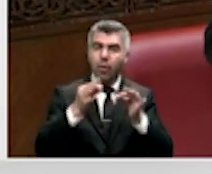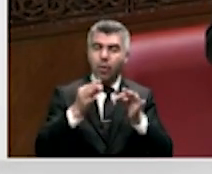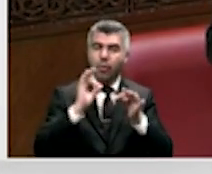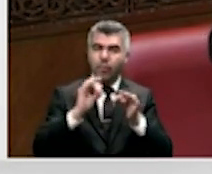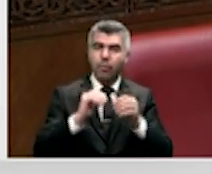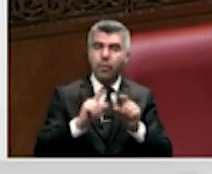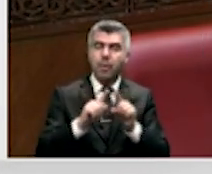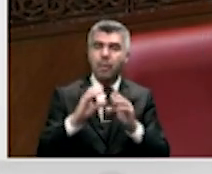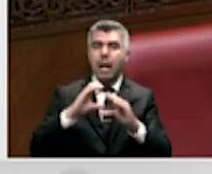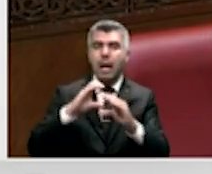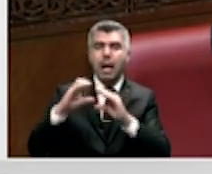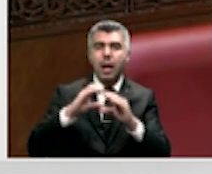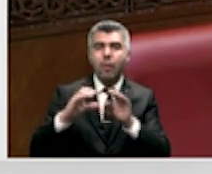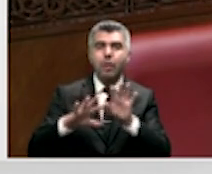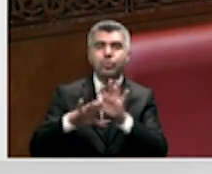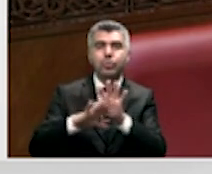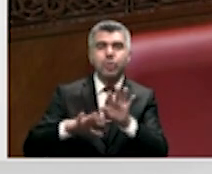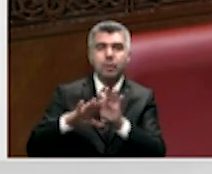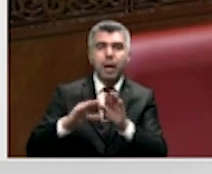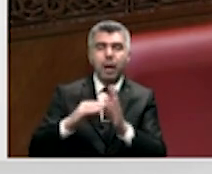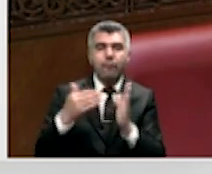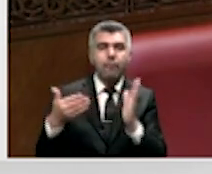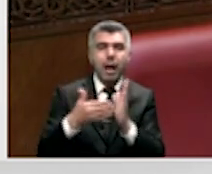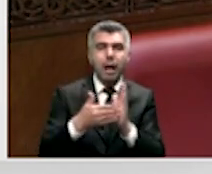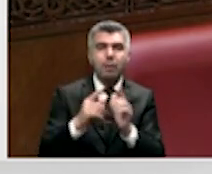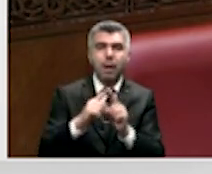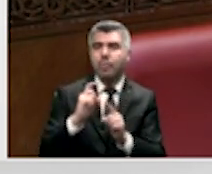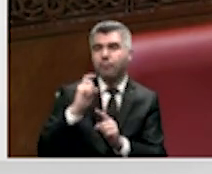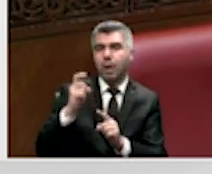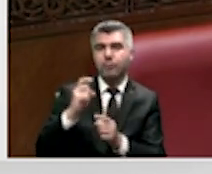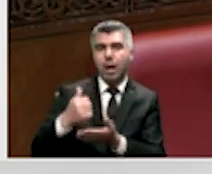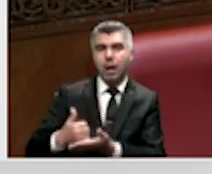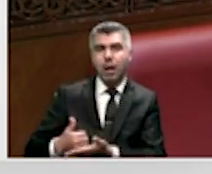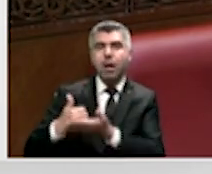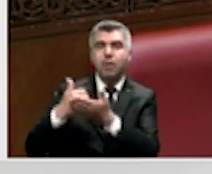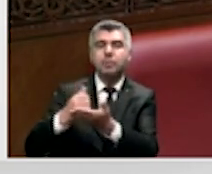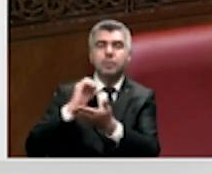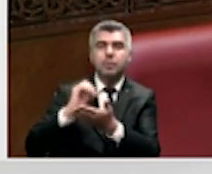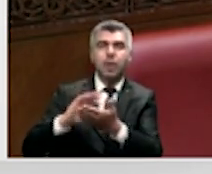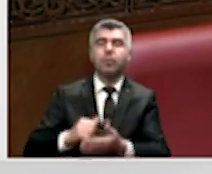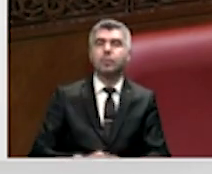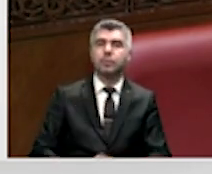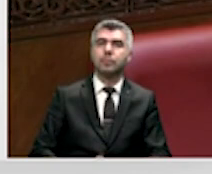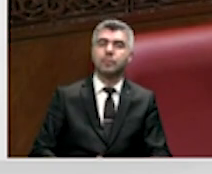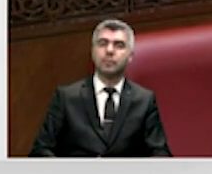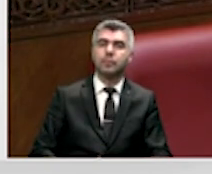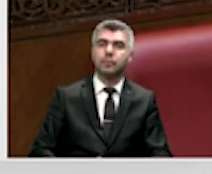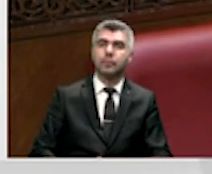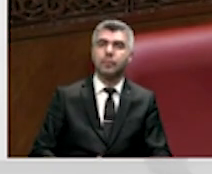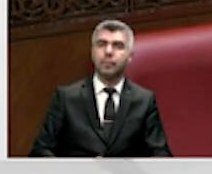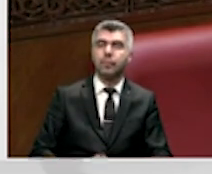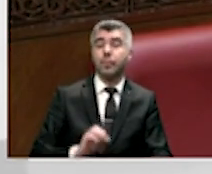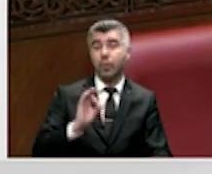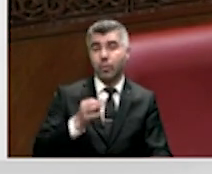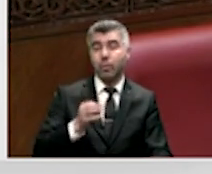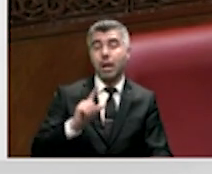مخرجات ديال الحوار الاجتماعي الاخير بخصوص تطبيق الحد الادنى من الاجور. في الحقيقه